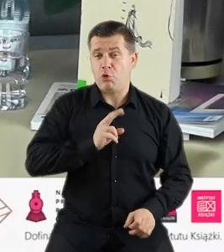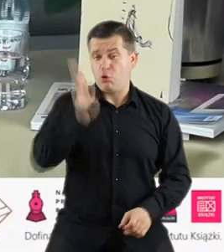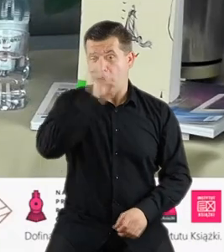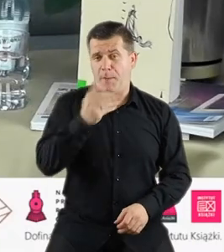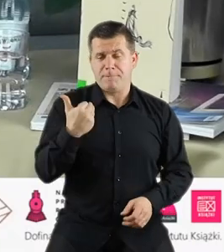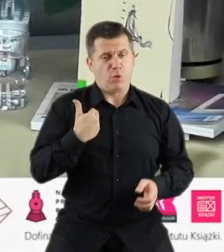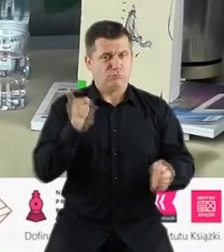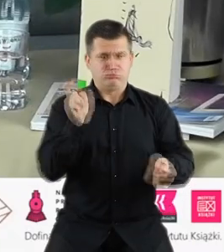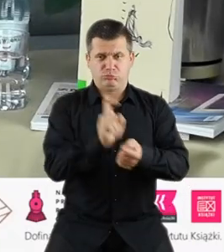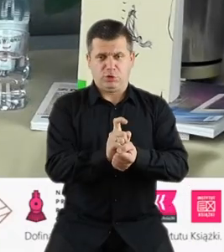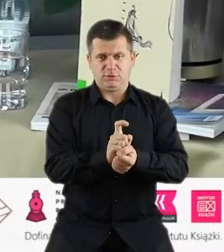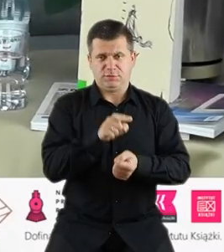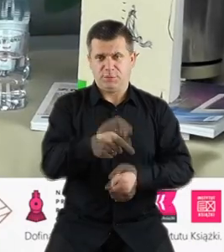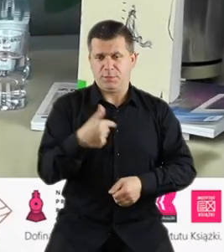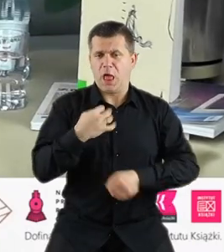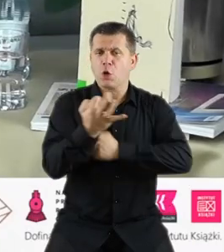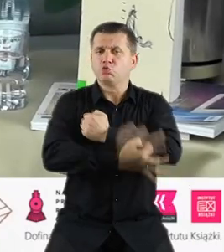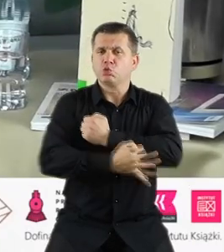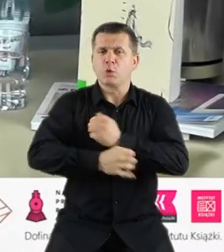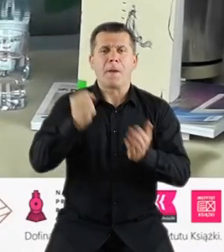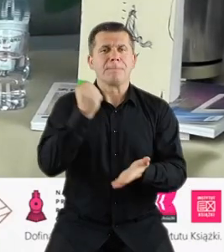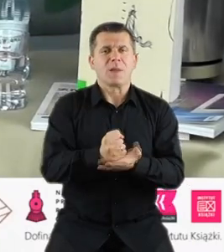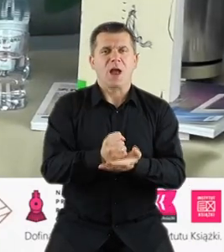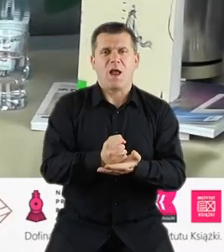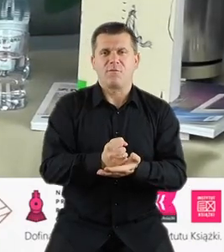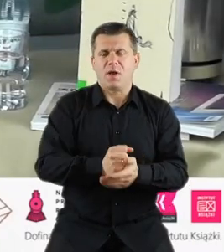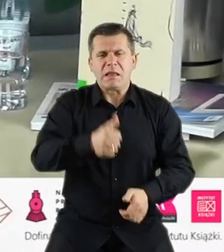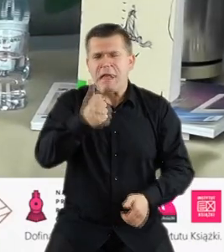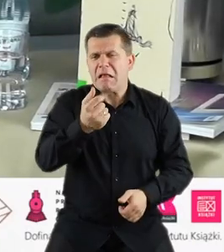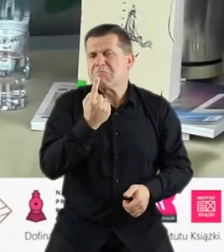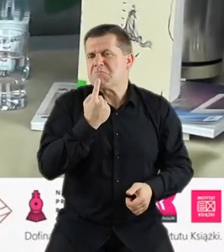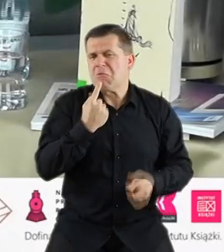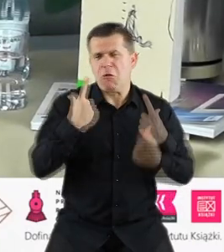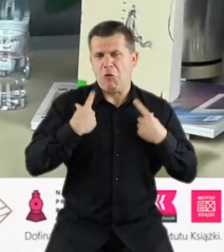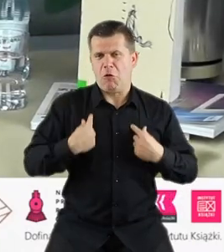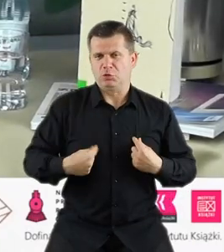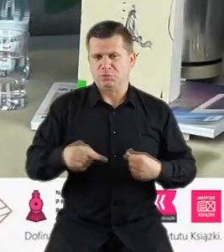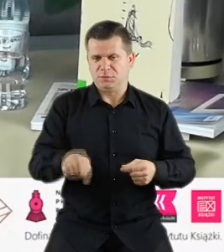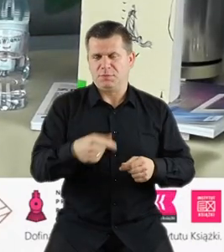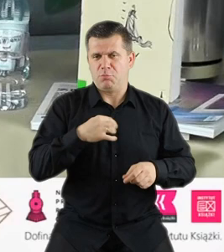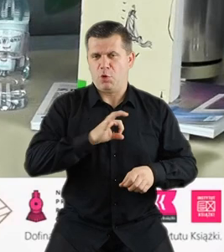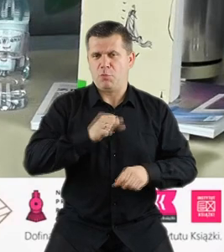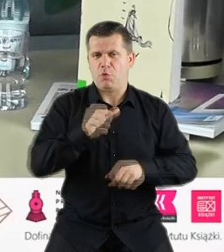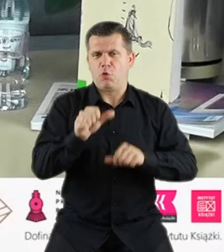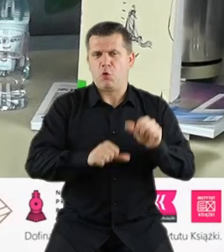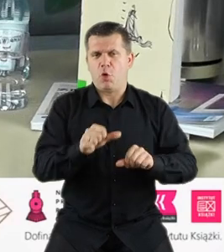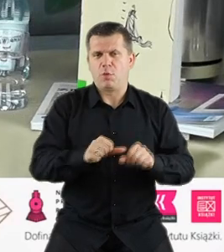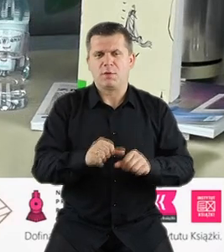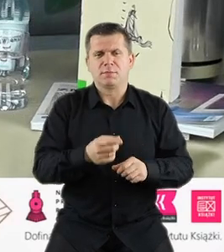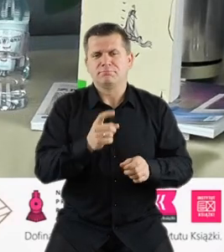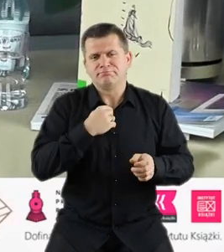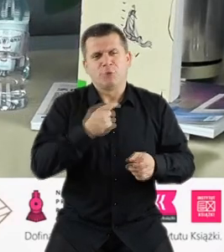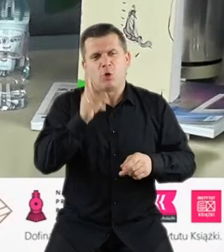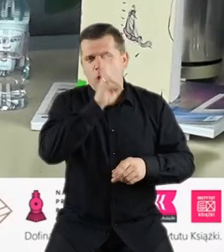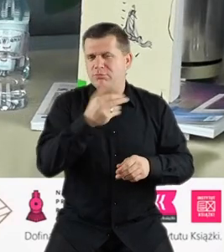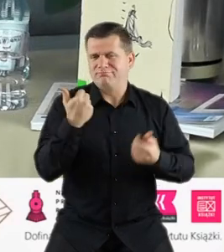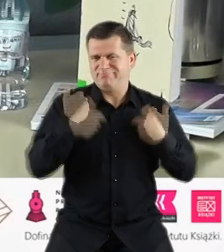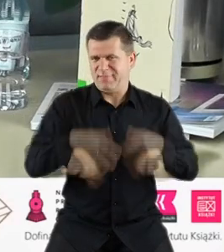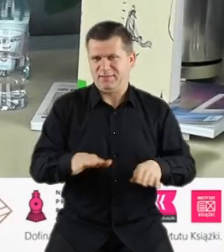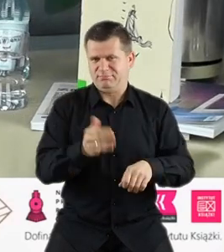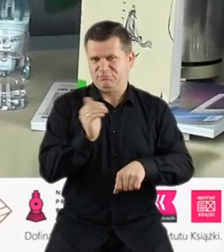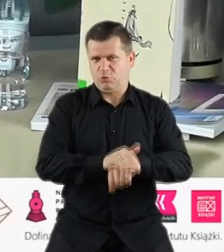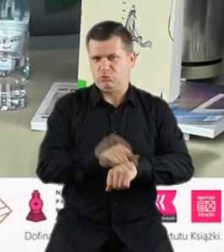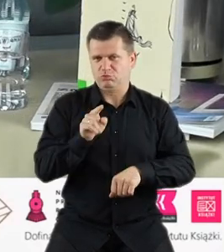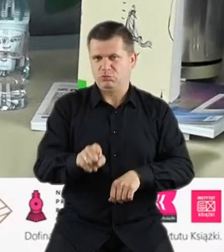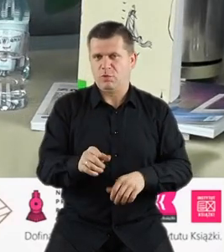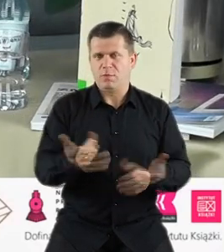Rodzice byli temu bardzo przeciwni. Ja studiowałam prawo jako chyba jedna z nielicznych osób na roku wbrew rodzicom. To było naprawdę